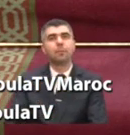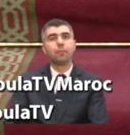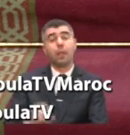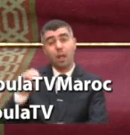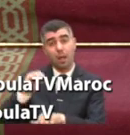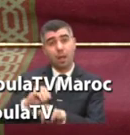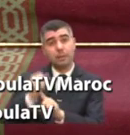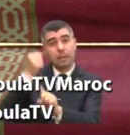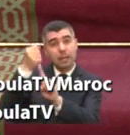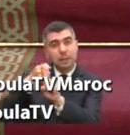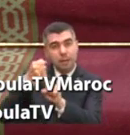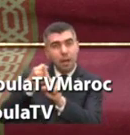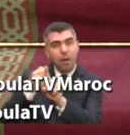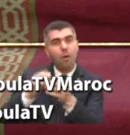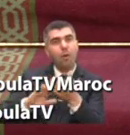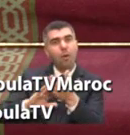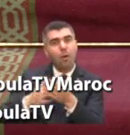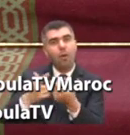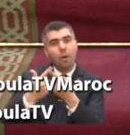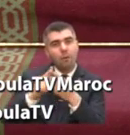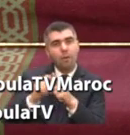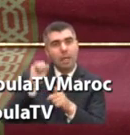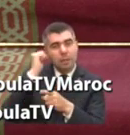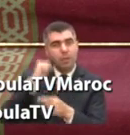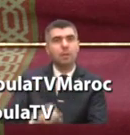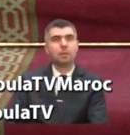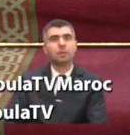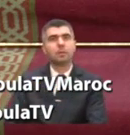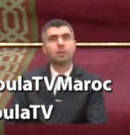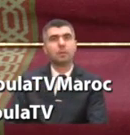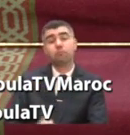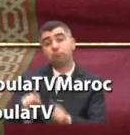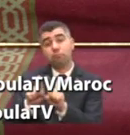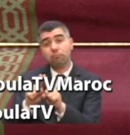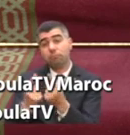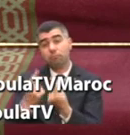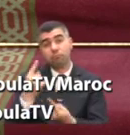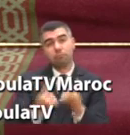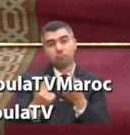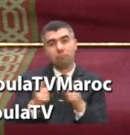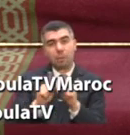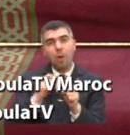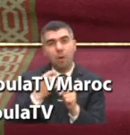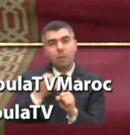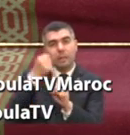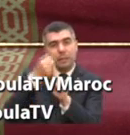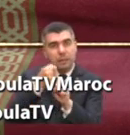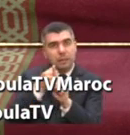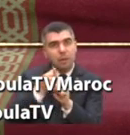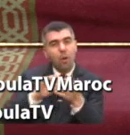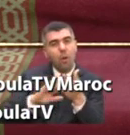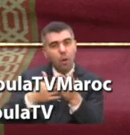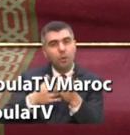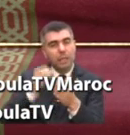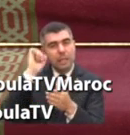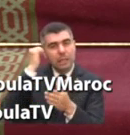إصلاح كبير ديال المنظومة التربوية والتكوينية من جهة، من جهة أخرى كاين الخارطة ديال الطريق لإصلاح منظومة التكوين